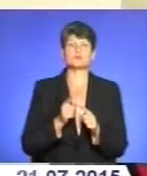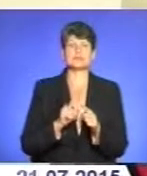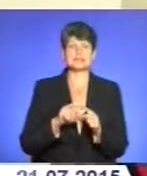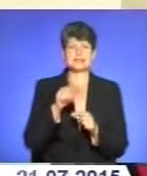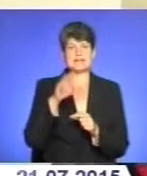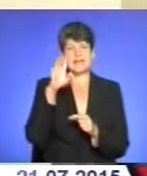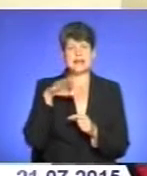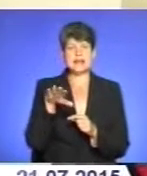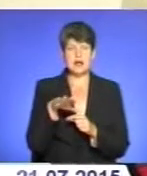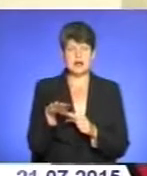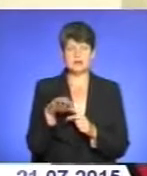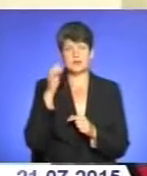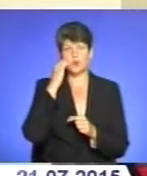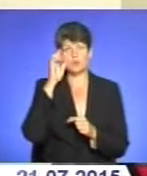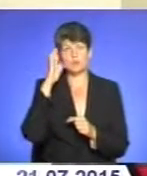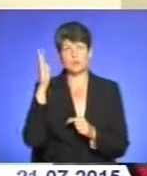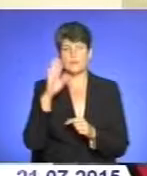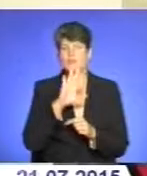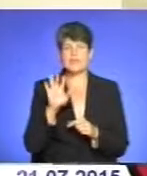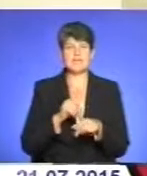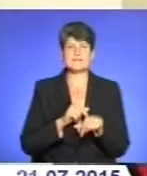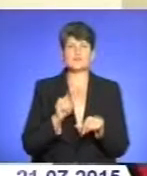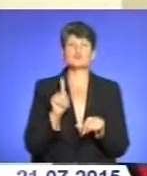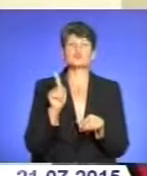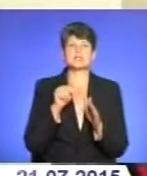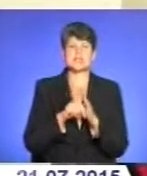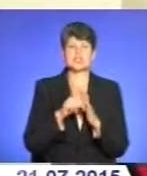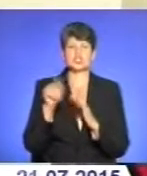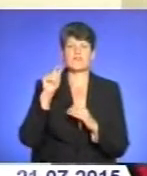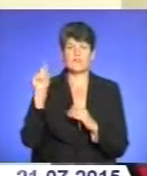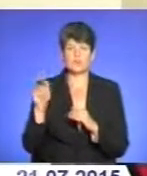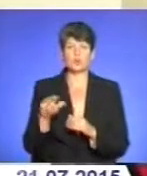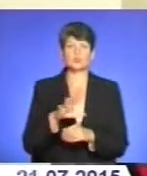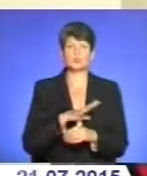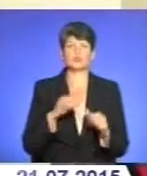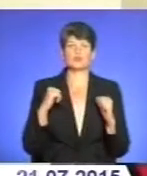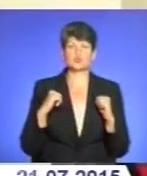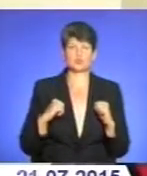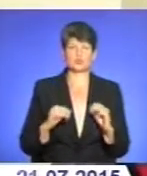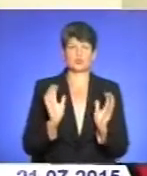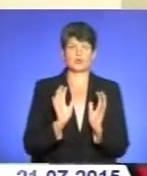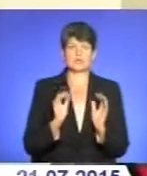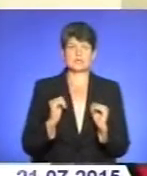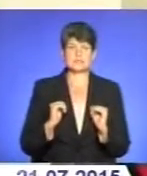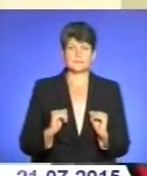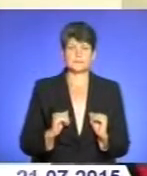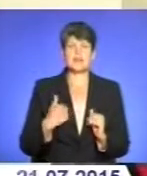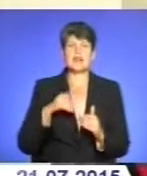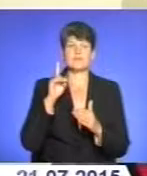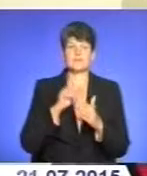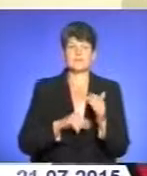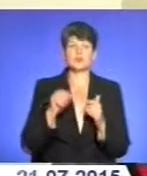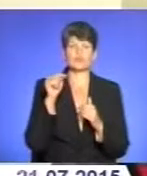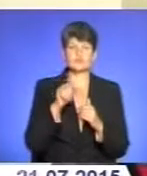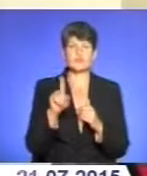який, слава Богу, не відчув, що таке війна, перебував в спокої і затишку. Я вірю в те, що